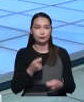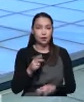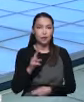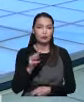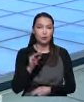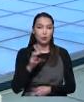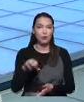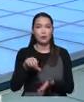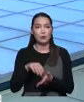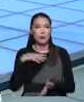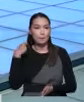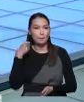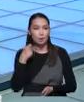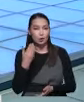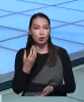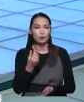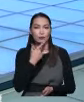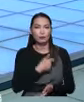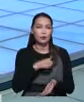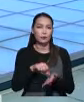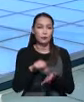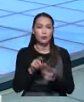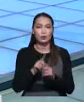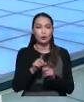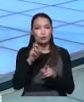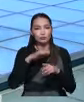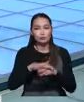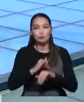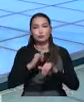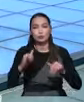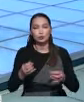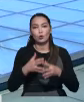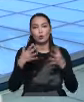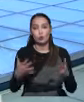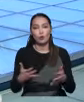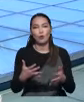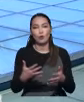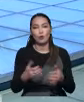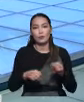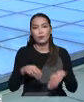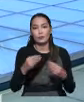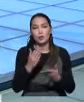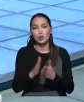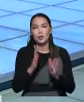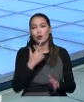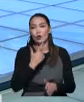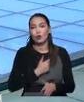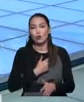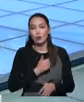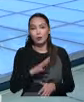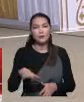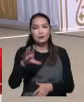қатысты. База күшті құрылымдардың әлеуетін едәуір арттыруға мүмкіндік береді. Бұл ұлттық ұлан ғана емес, бүкіл әскеріміз үшін айтулы